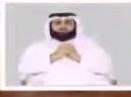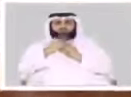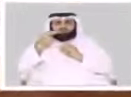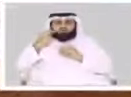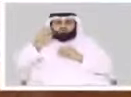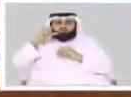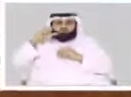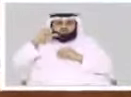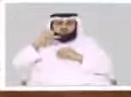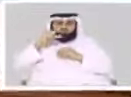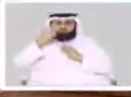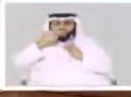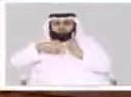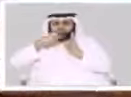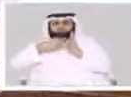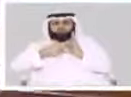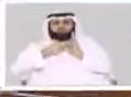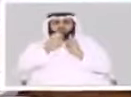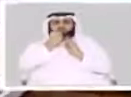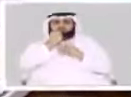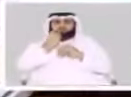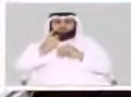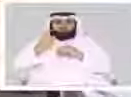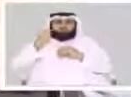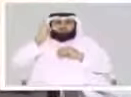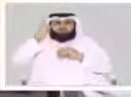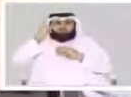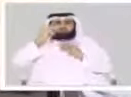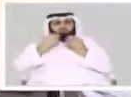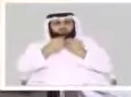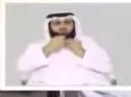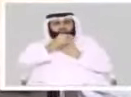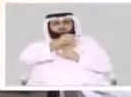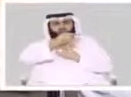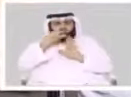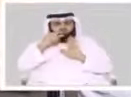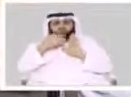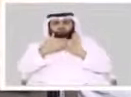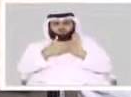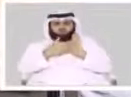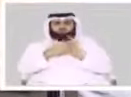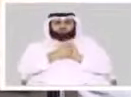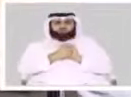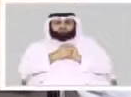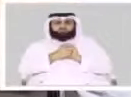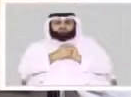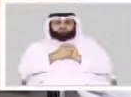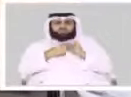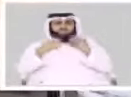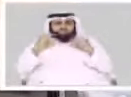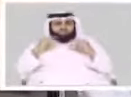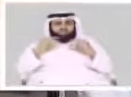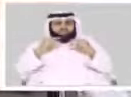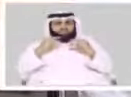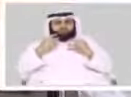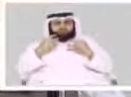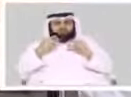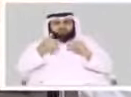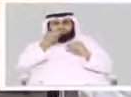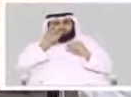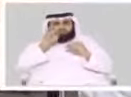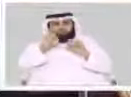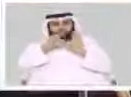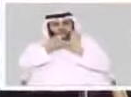العقود المتصلة بتوحيد الله عز وجل في السورة، نعم، ودلالاتها والآيات الدالة عليها.